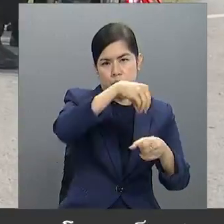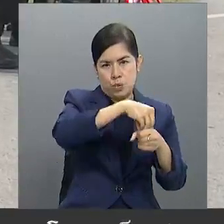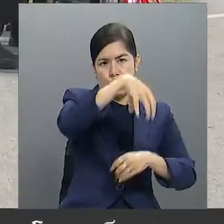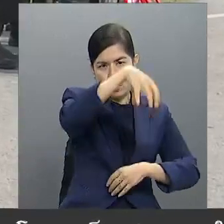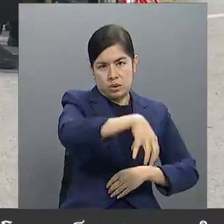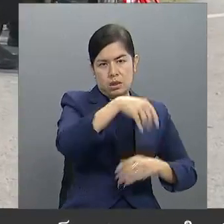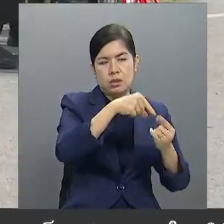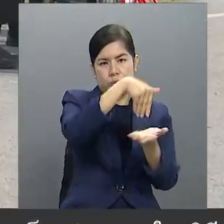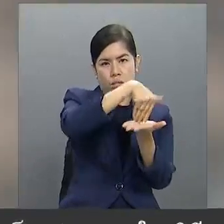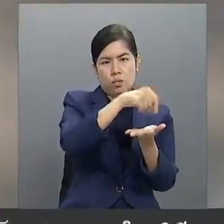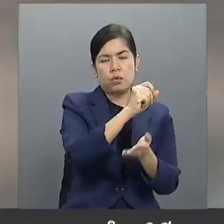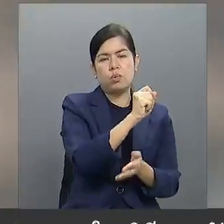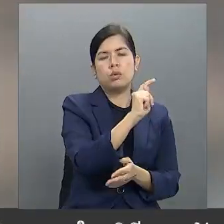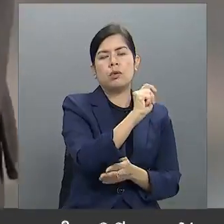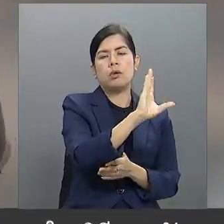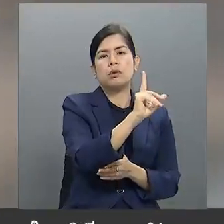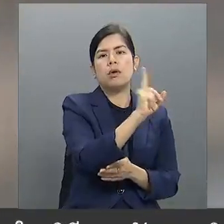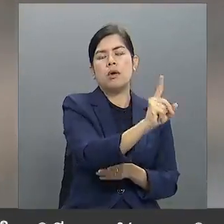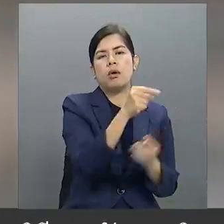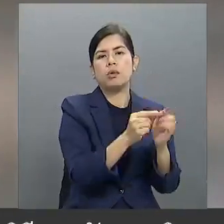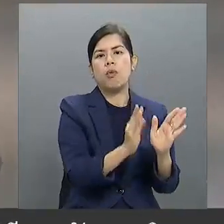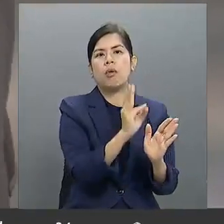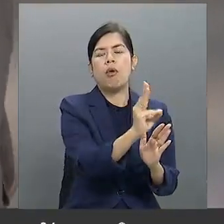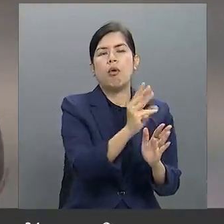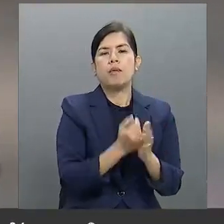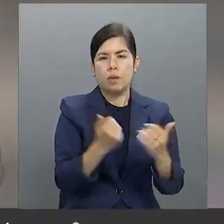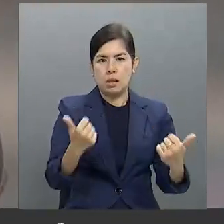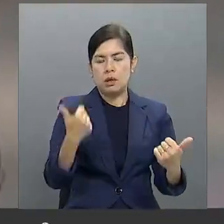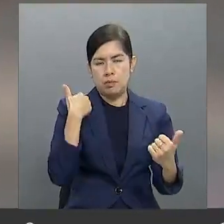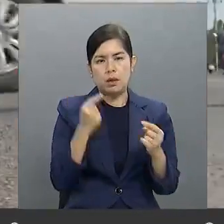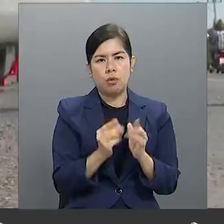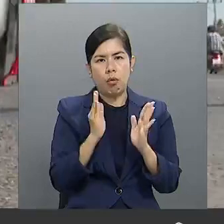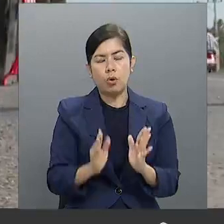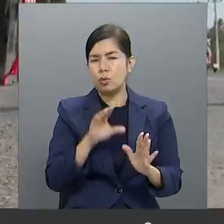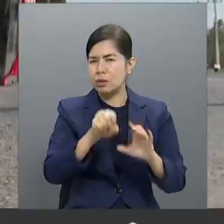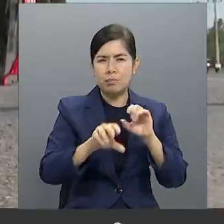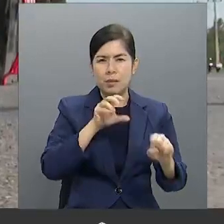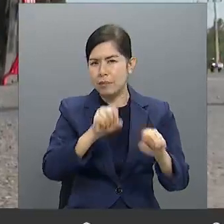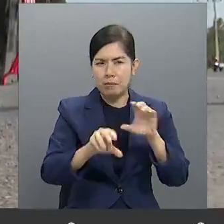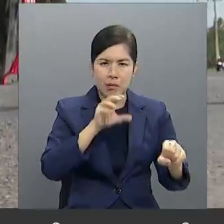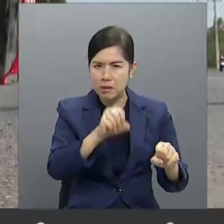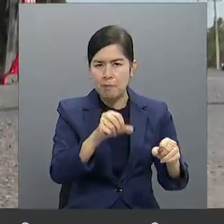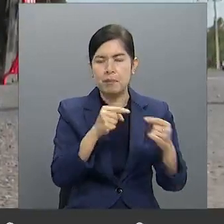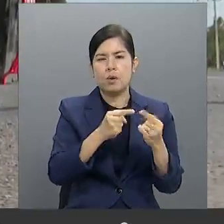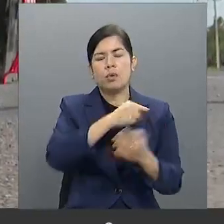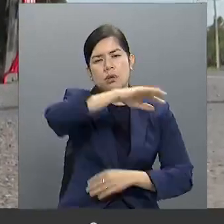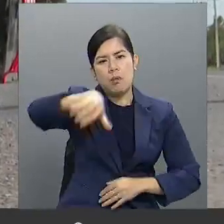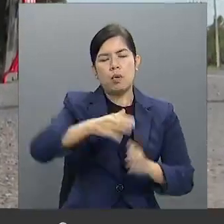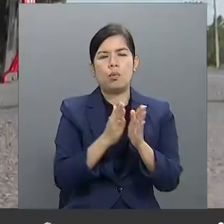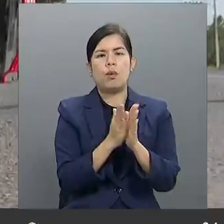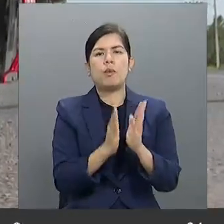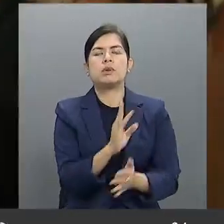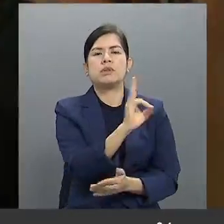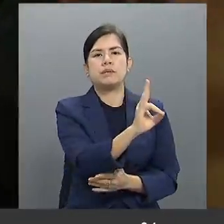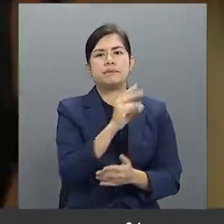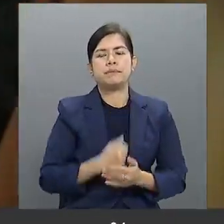ร่วมชุมนุมที่แยกราชประสงค์ทำให้มีผู้ถูกจับจากเหตุการณ์ร่วมชุมนุมที่ราชประสงค์แล้ว 7คนโดยเพราะว่า